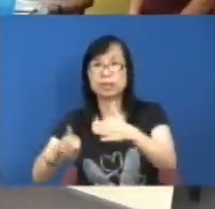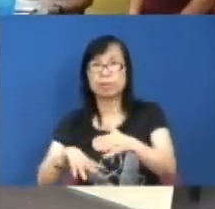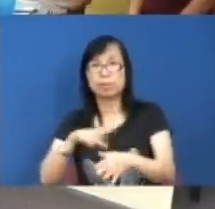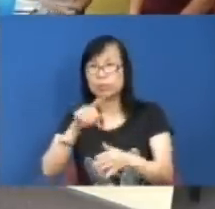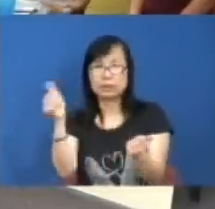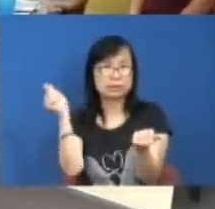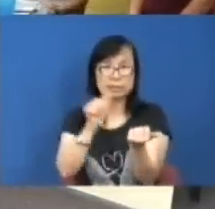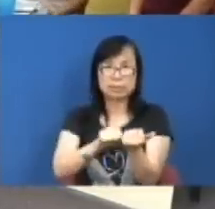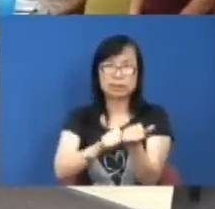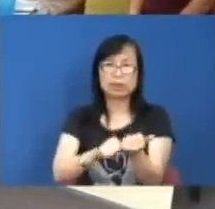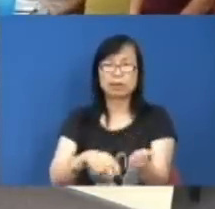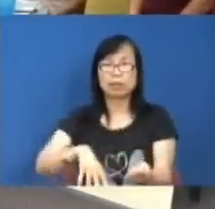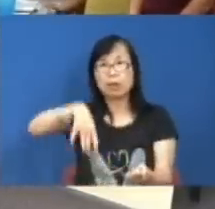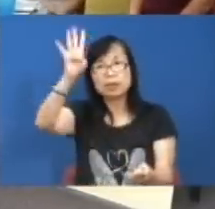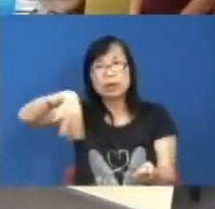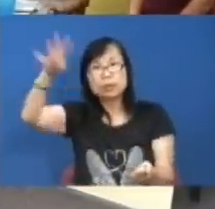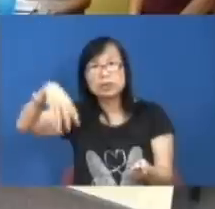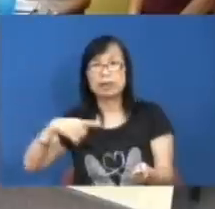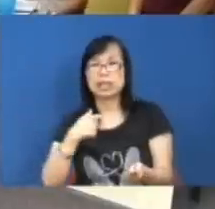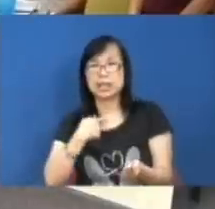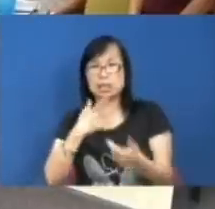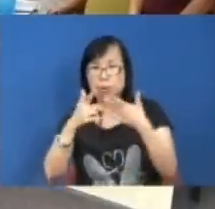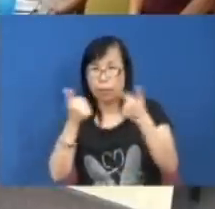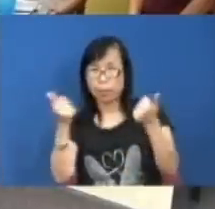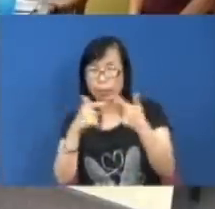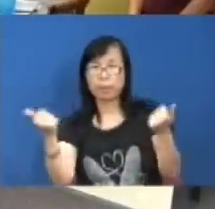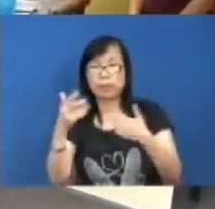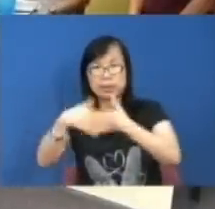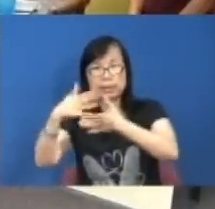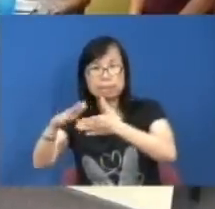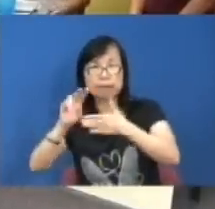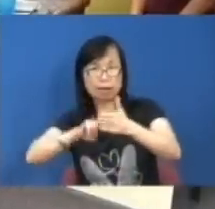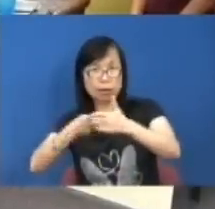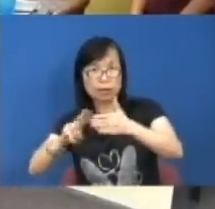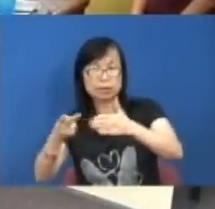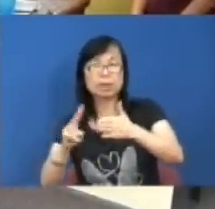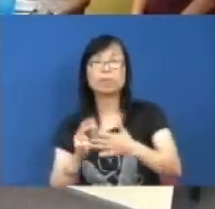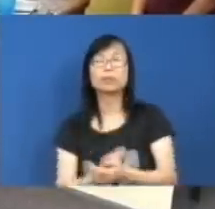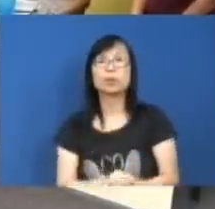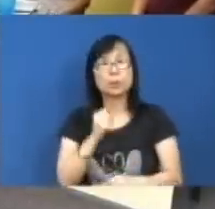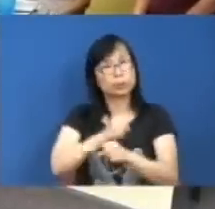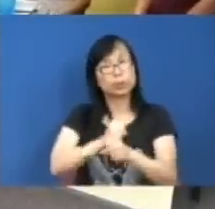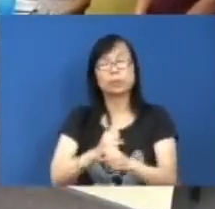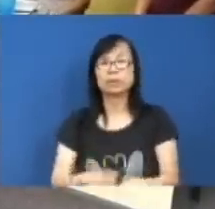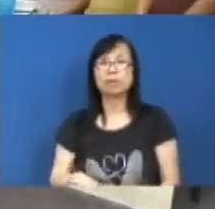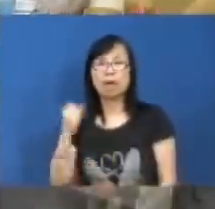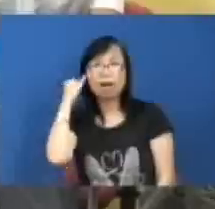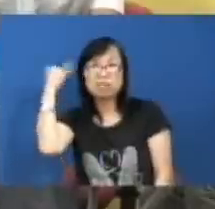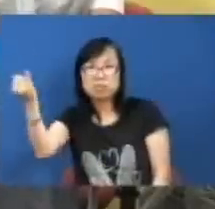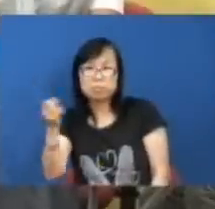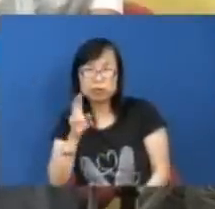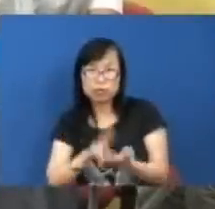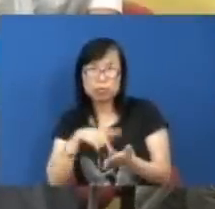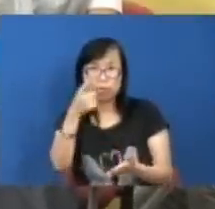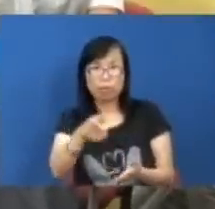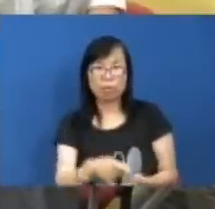一項目去做成個保護，係要配合埋其他嘅。維修的項目他們一起處理， 但我怎知道怎麼順利，